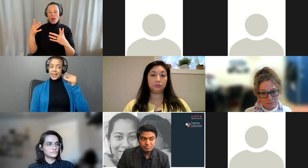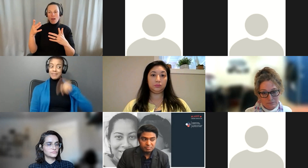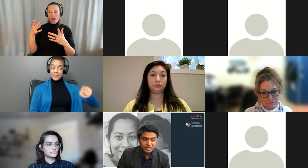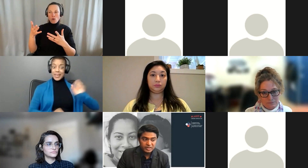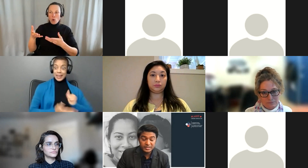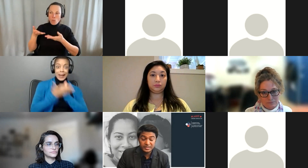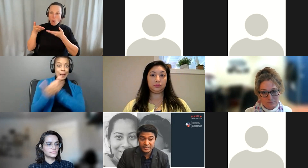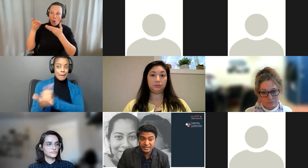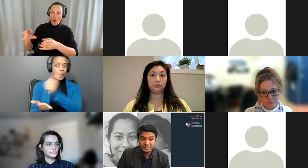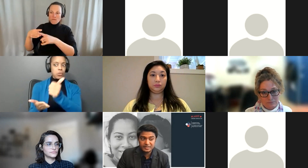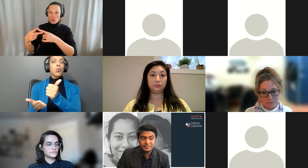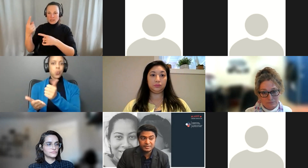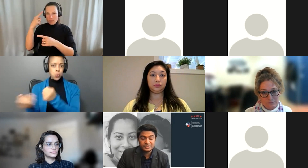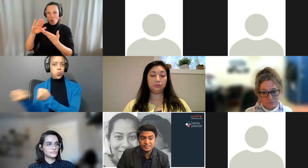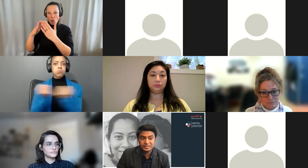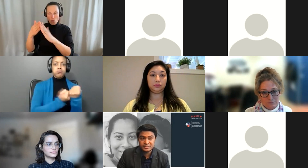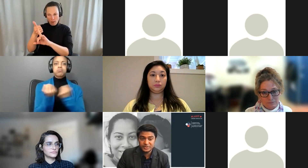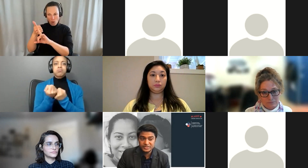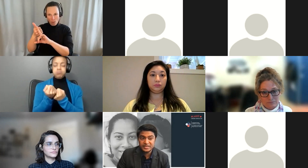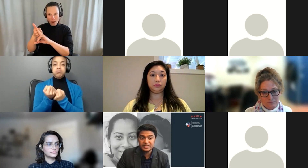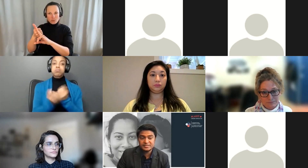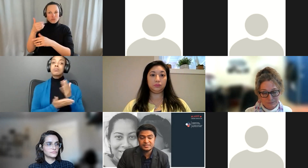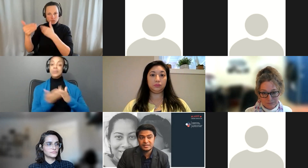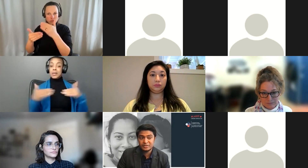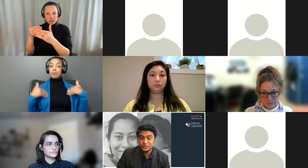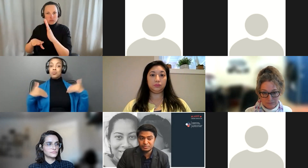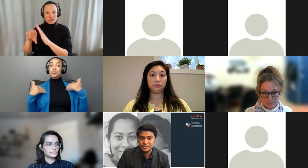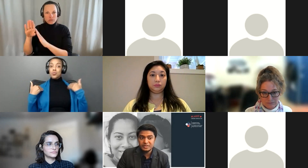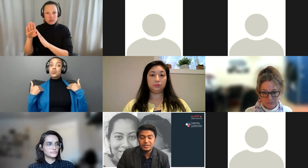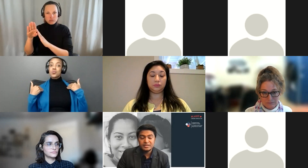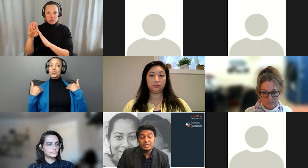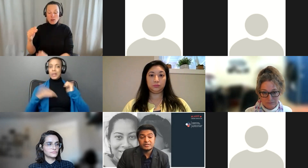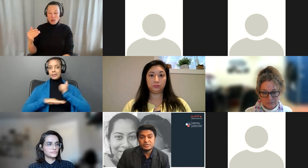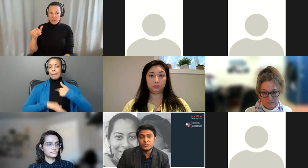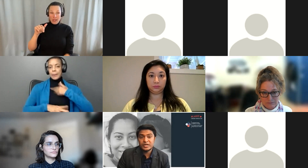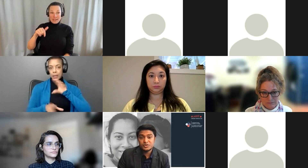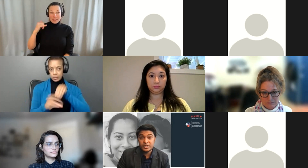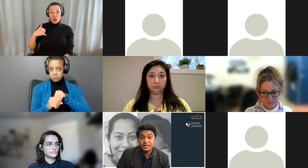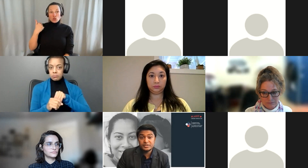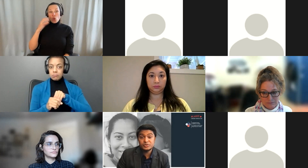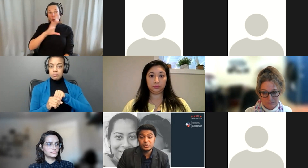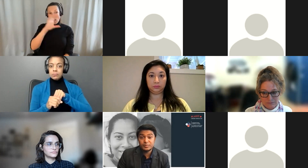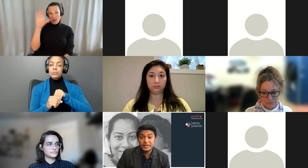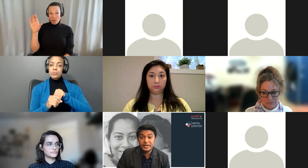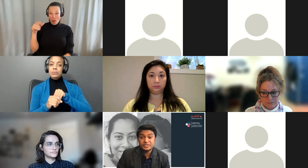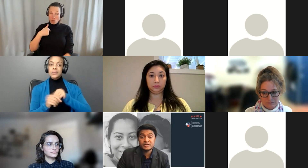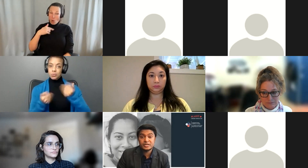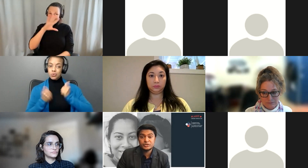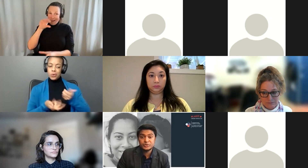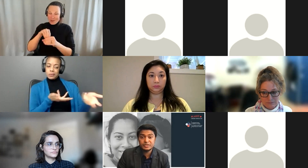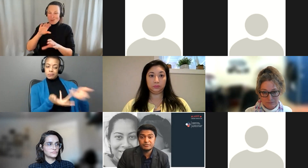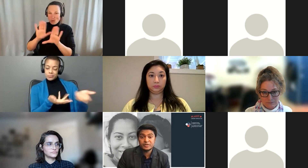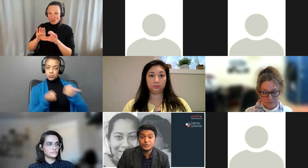Et quelques-uns des jeunes au Canada, ils sont établis, incluant moi-même.